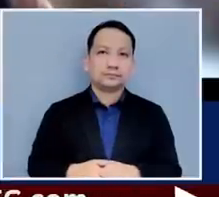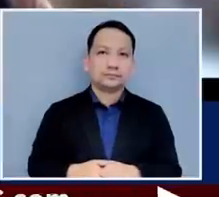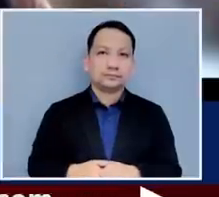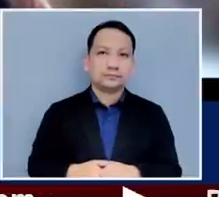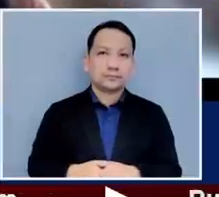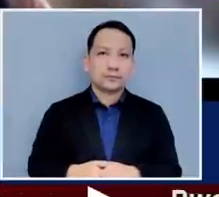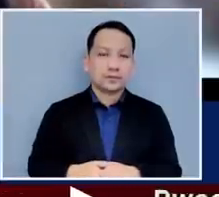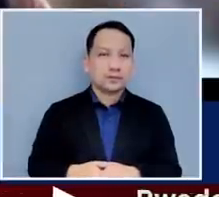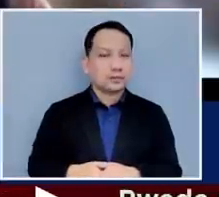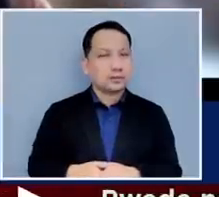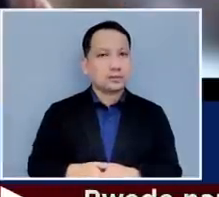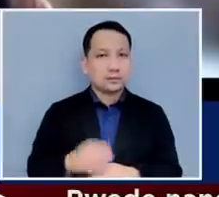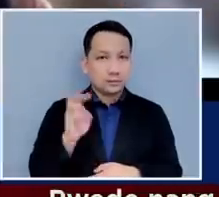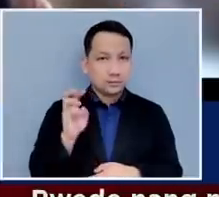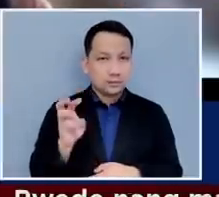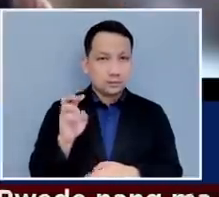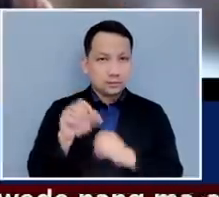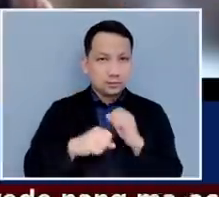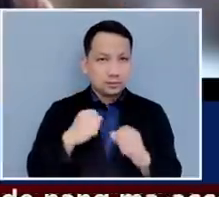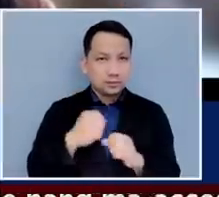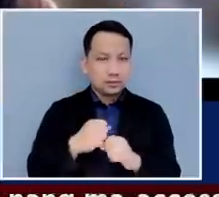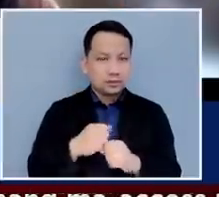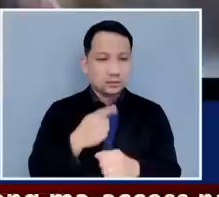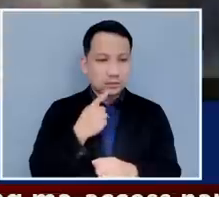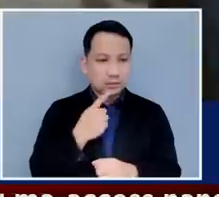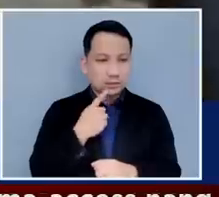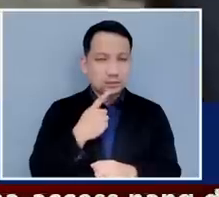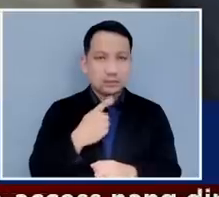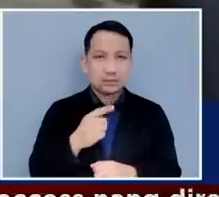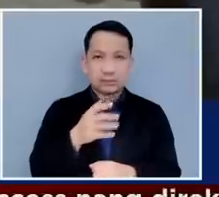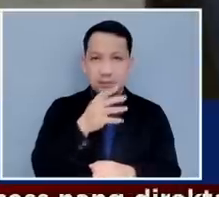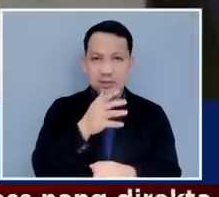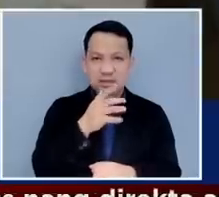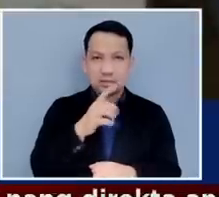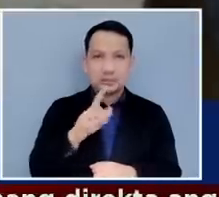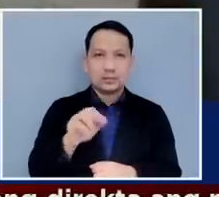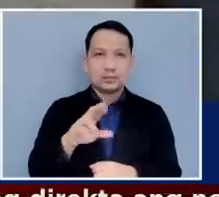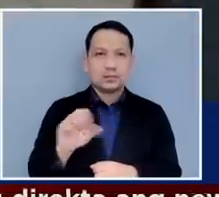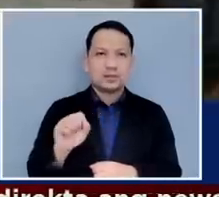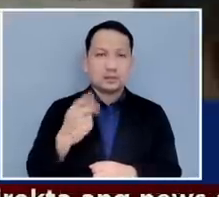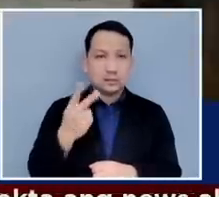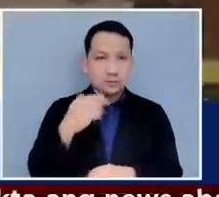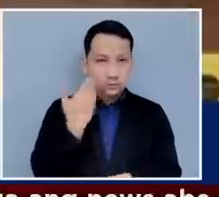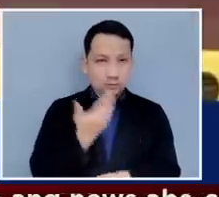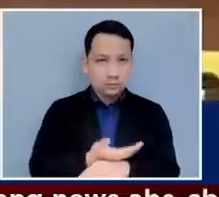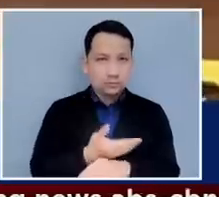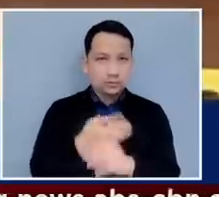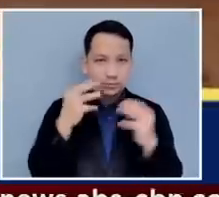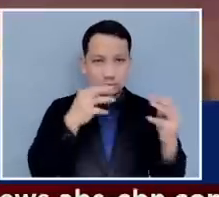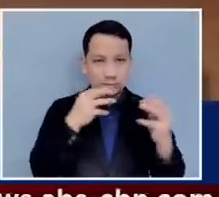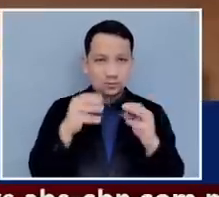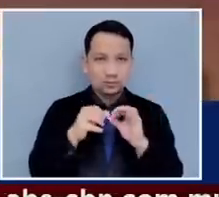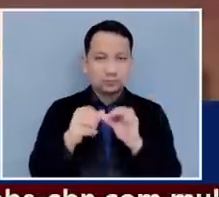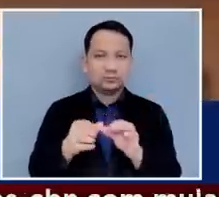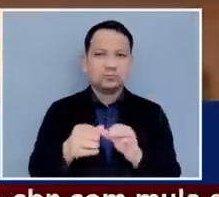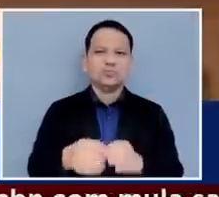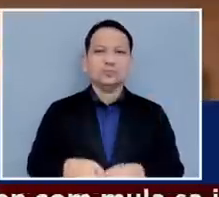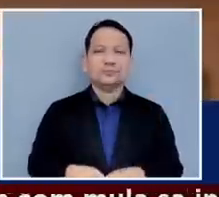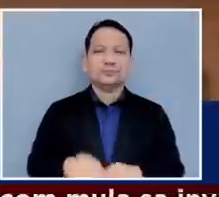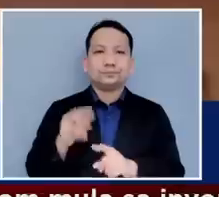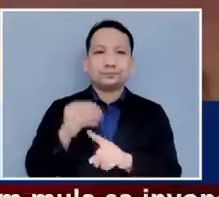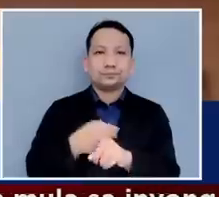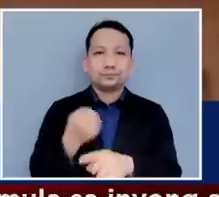Halos 6 na taon nang nangungulila si Nanay Liore sa kanyang 2 anak na napatay sa war on drugs. May